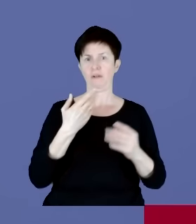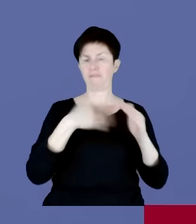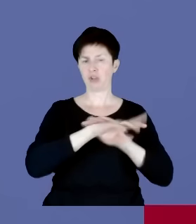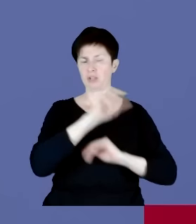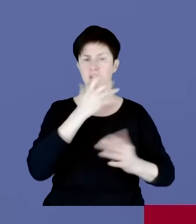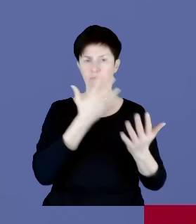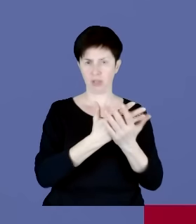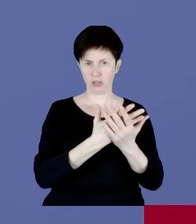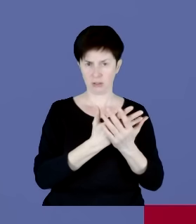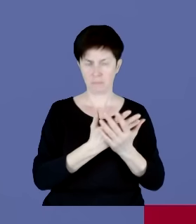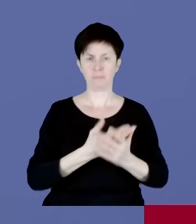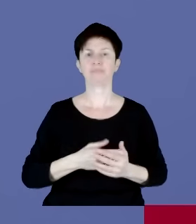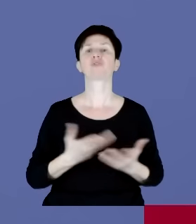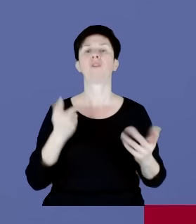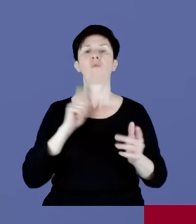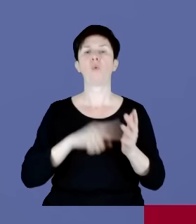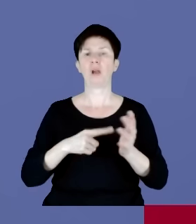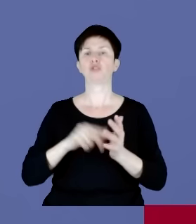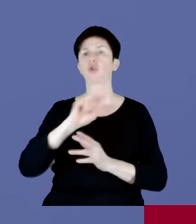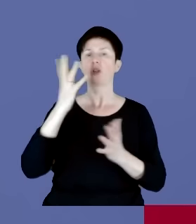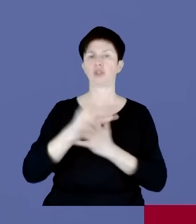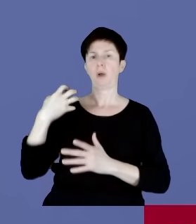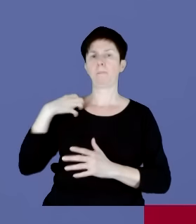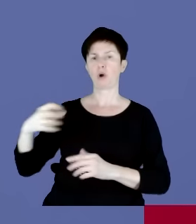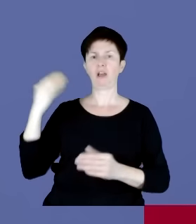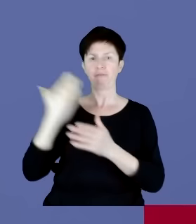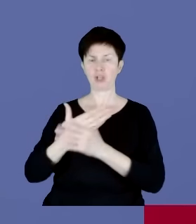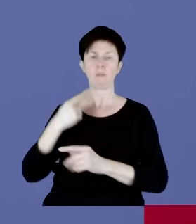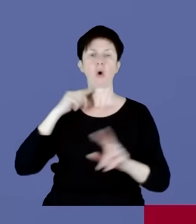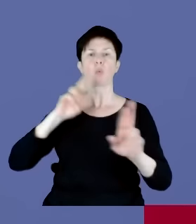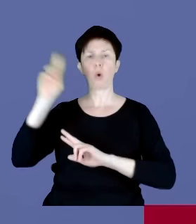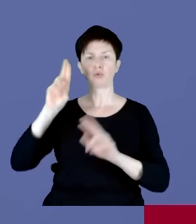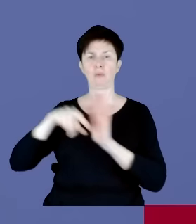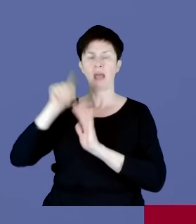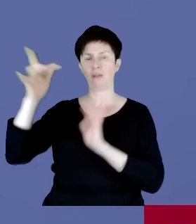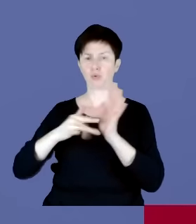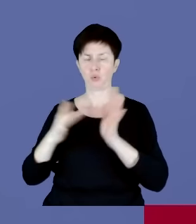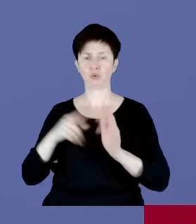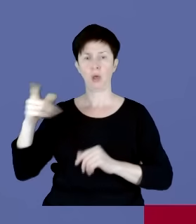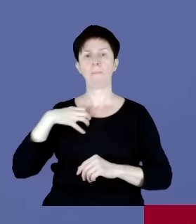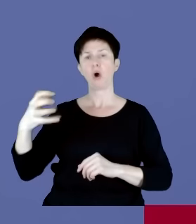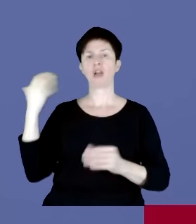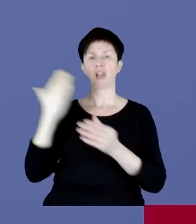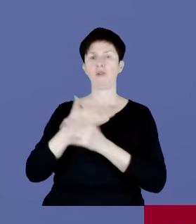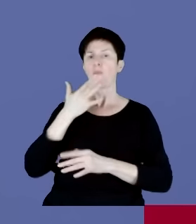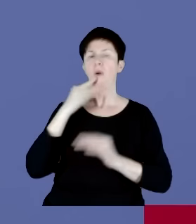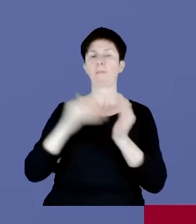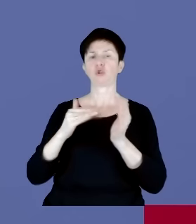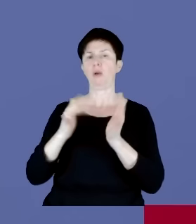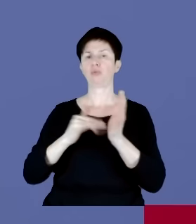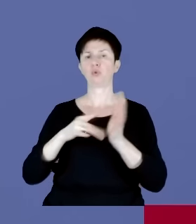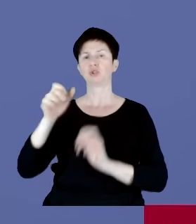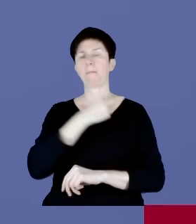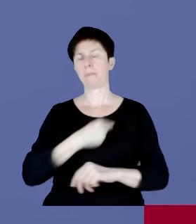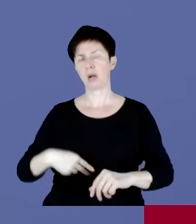20 tysięcy. No właśnie, bogaci przedsiębiorcy. To oni bardzo często mówili, że oni potrzebują Donalda Tuska jako premiera, bo to on wprowadza